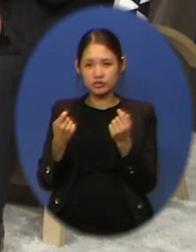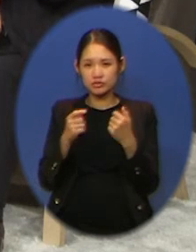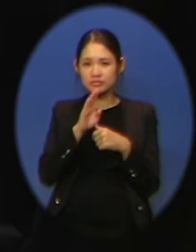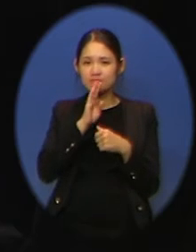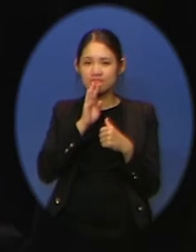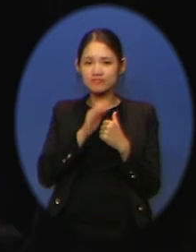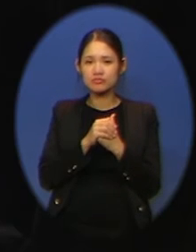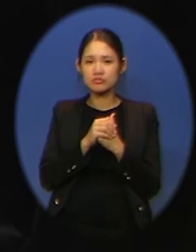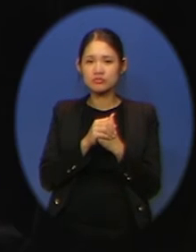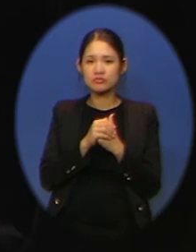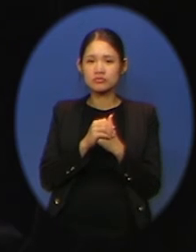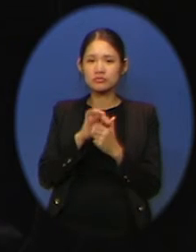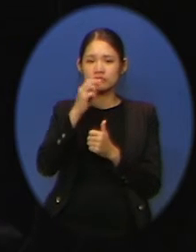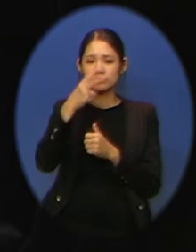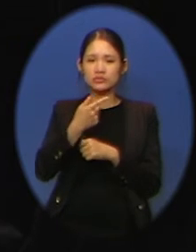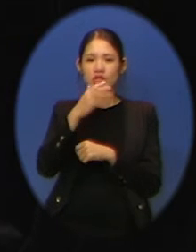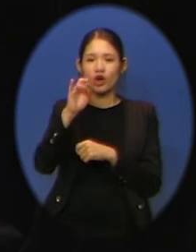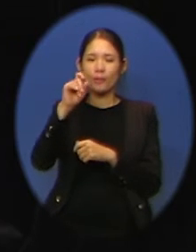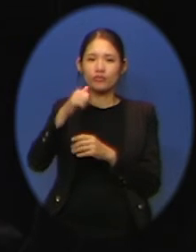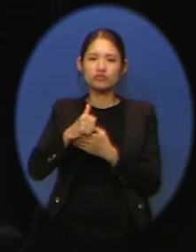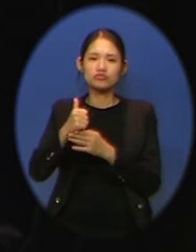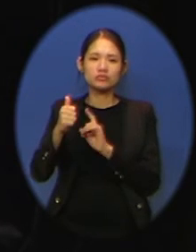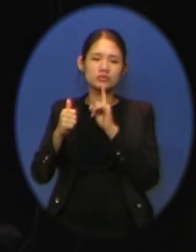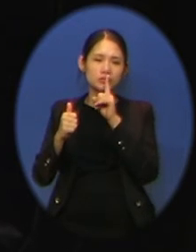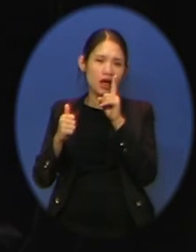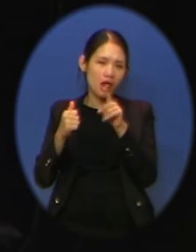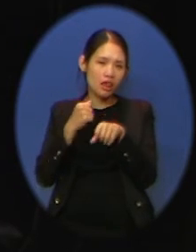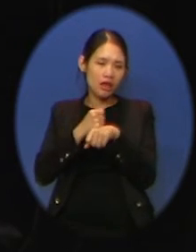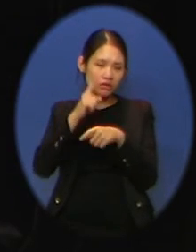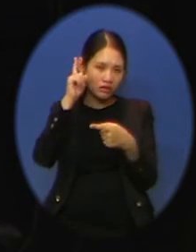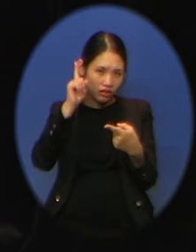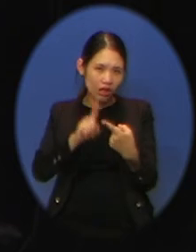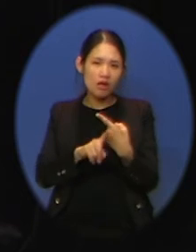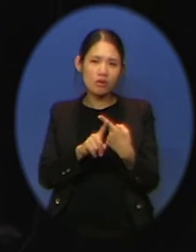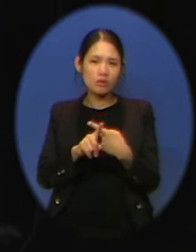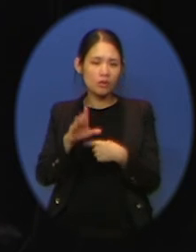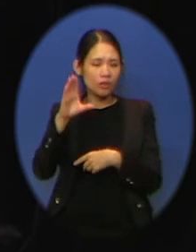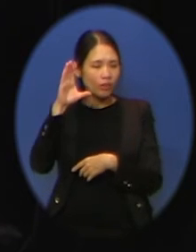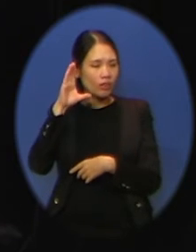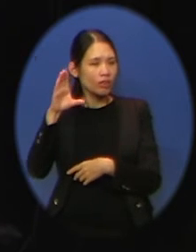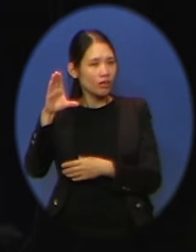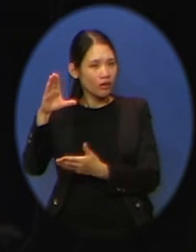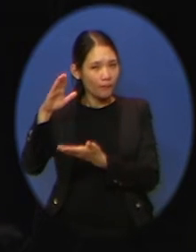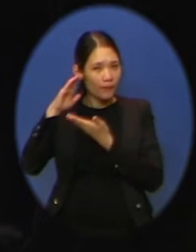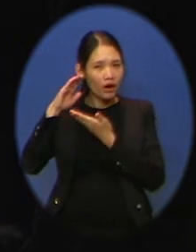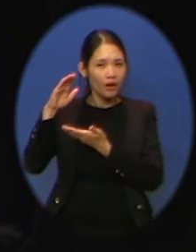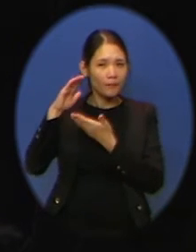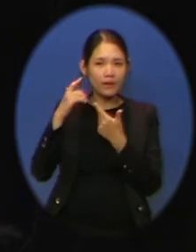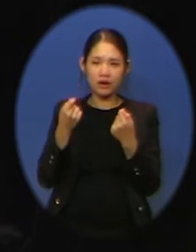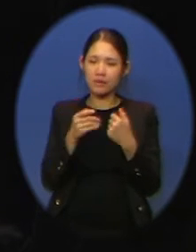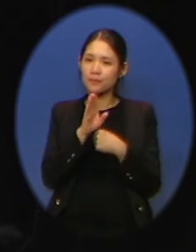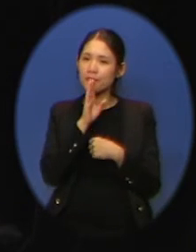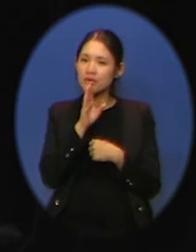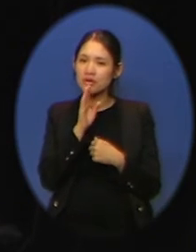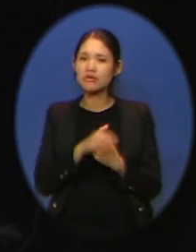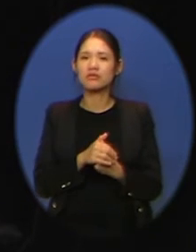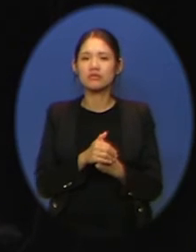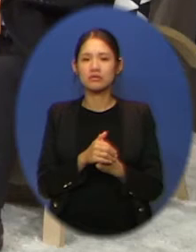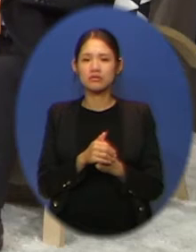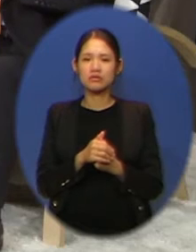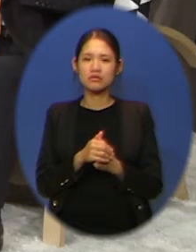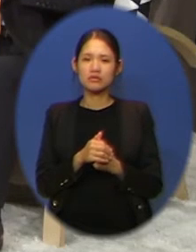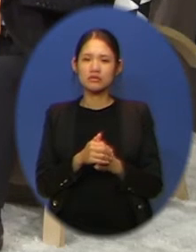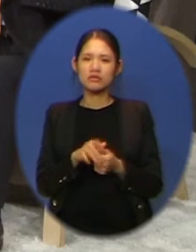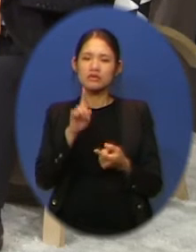그러면 트럼프가 얘기하는 걸 그대로 받아들이시는 거 아니야? 그 원해 그대로. 그거 원해